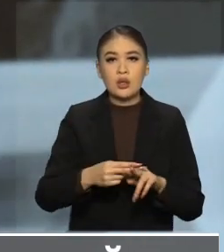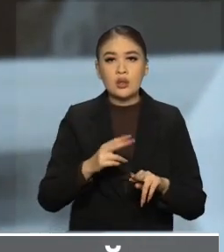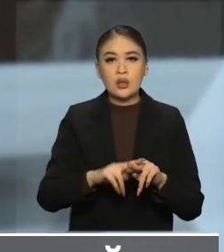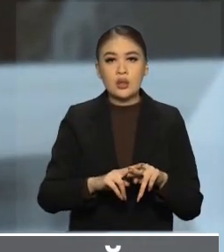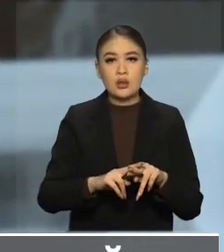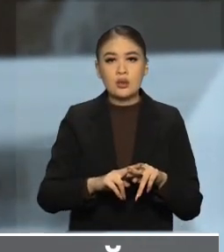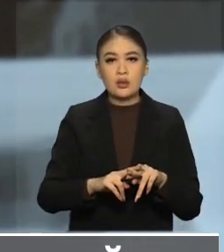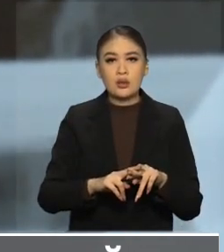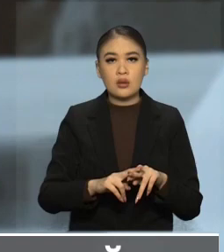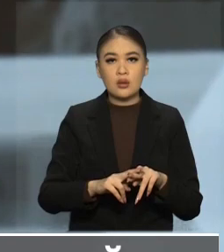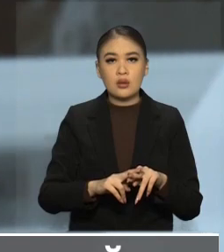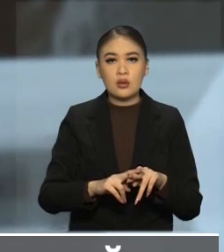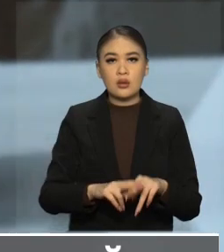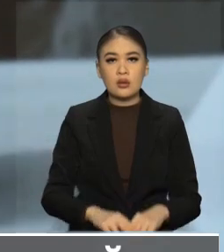шықты.